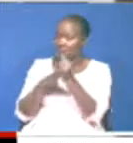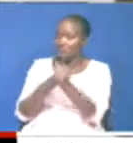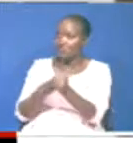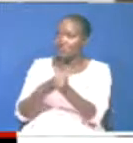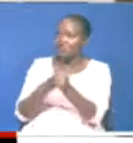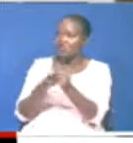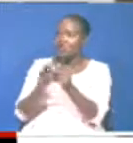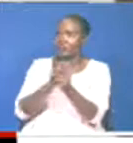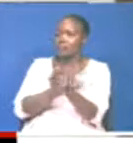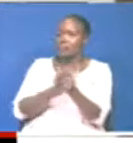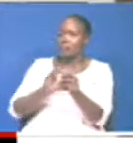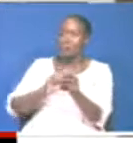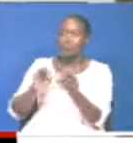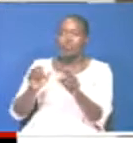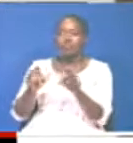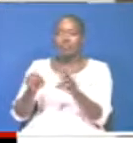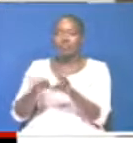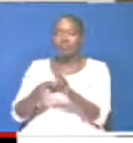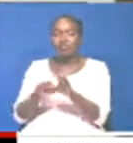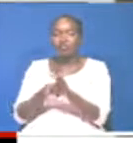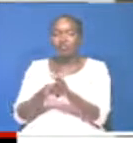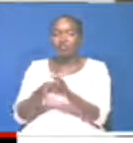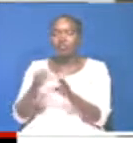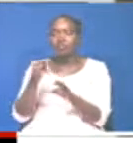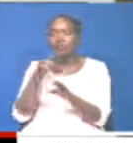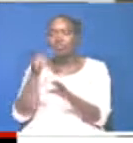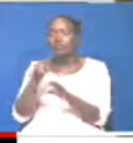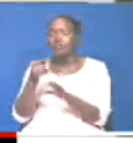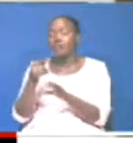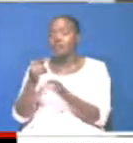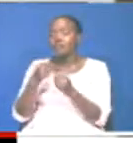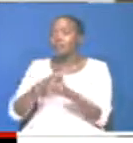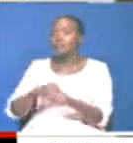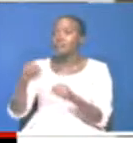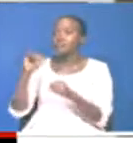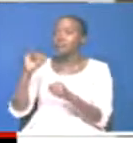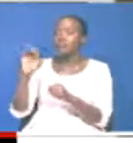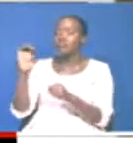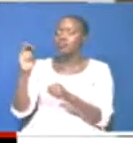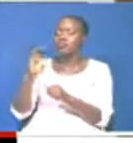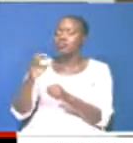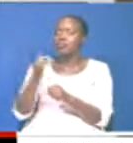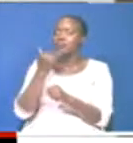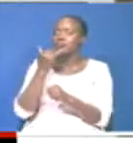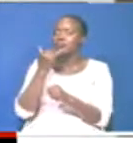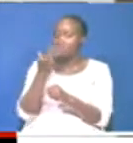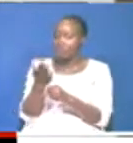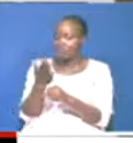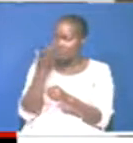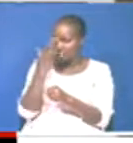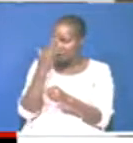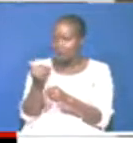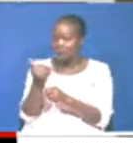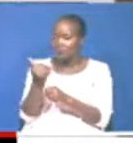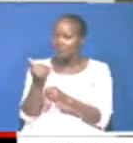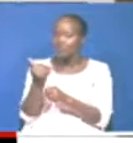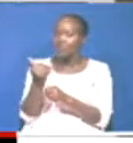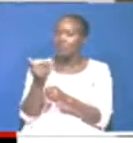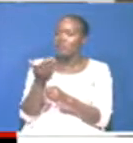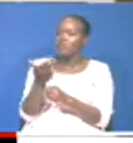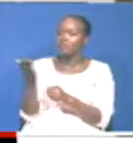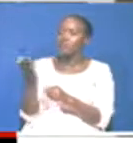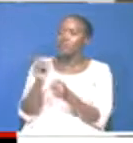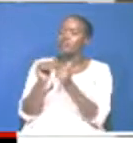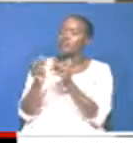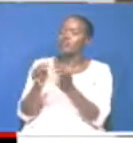lililosikiliza kesi hiyo jana usiku alisema Chebukati hakukosea hata kidogo kwa vile mwaniaji huyo alikosa